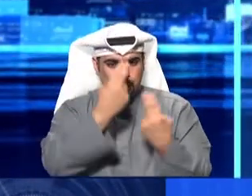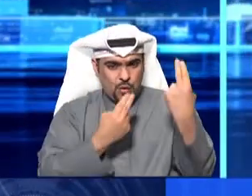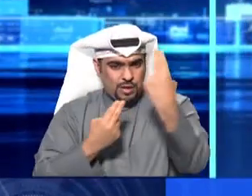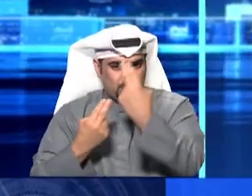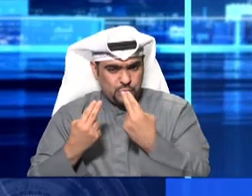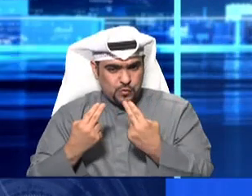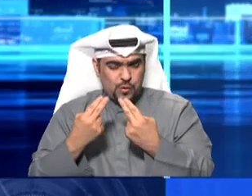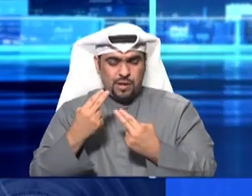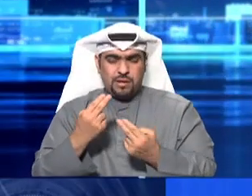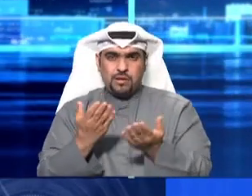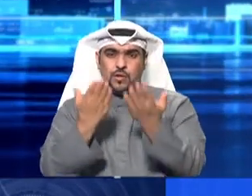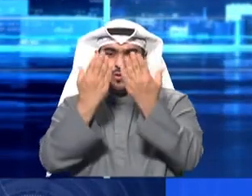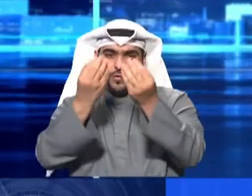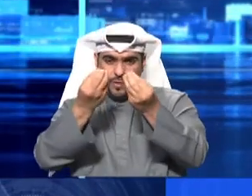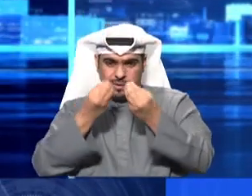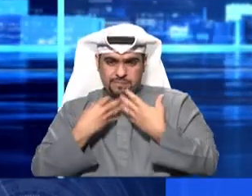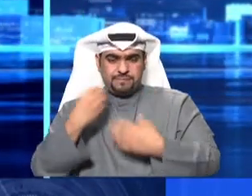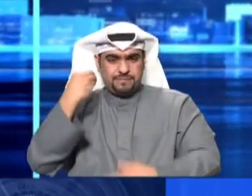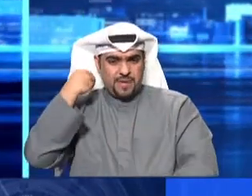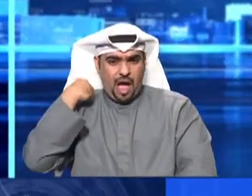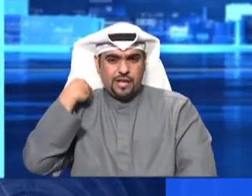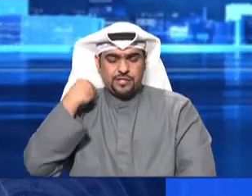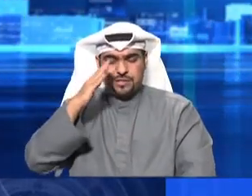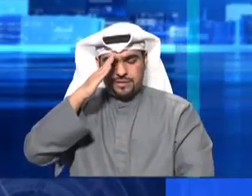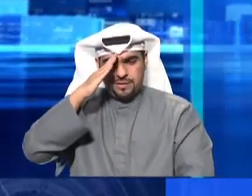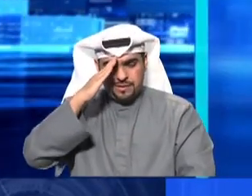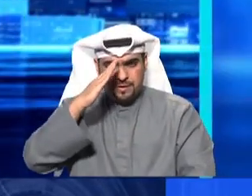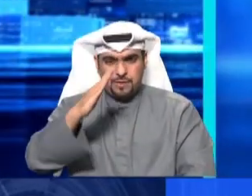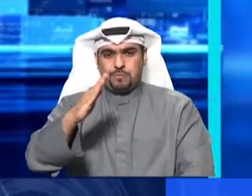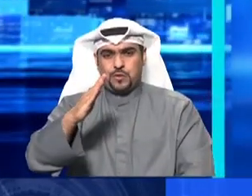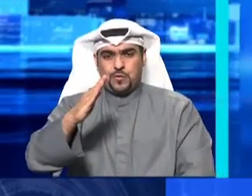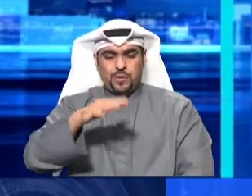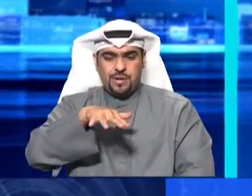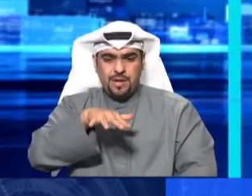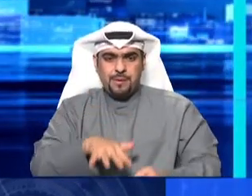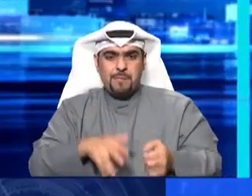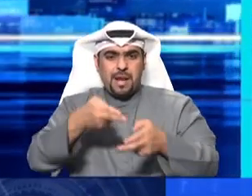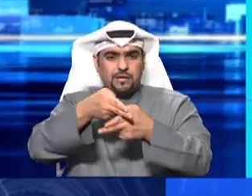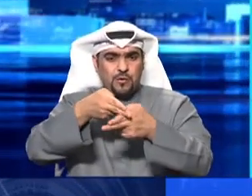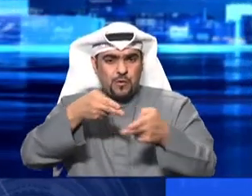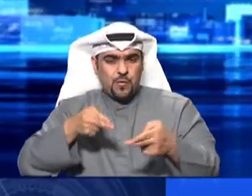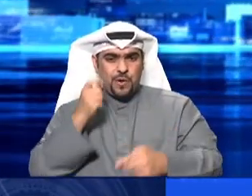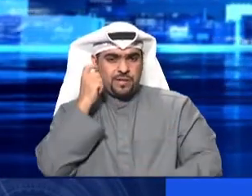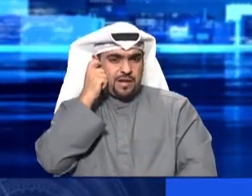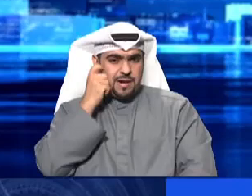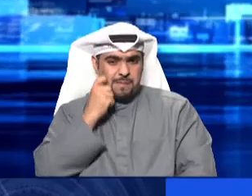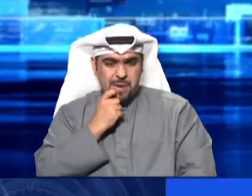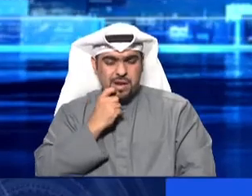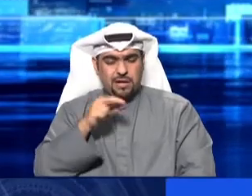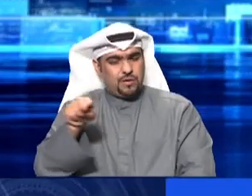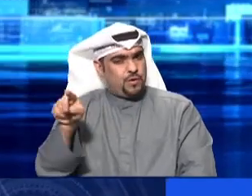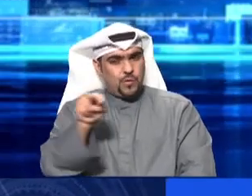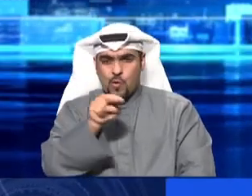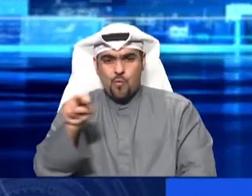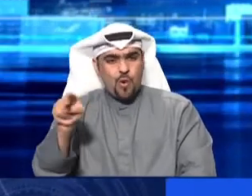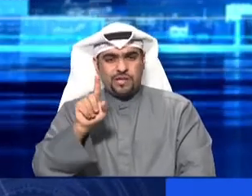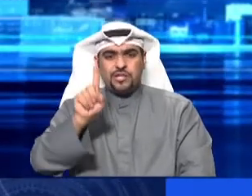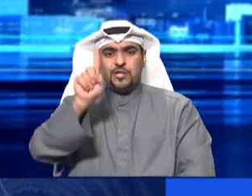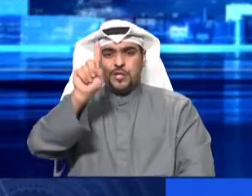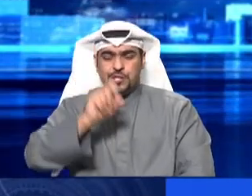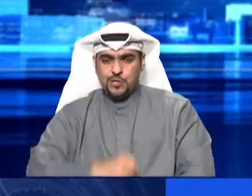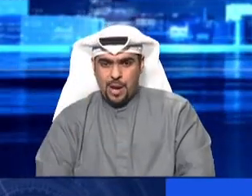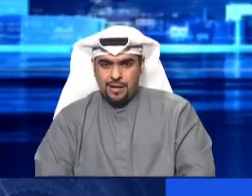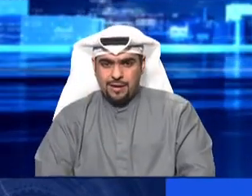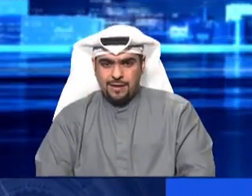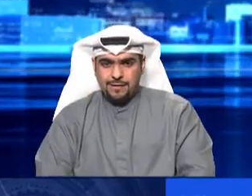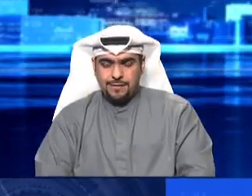عنه أخوه صاحب السمو الشيخ محمد بن زايد آل نهيان ولي عهد أبو ظبي نائب القائد الأعلى للقوات